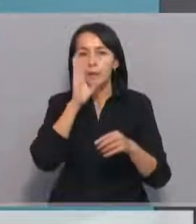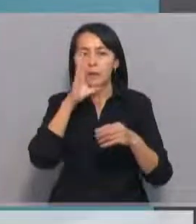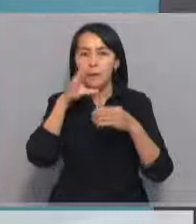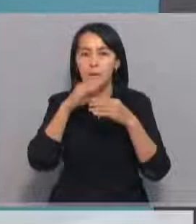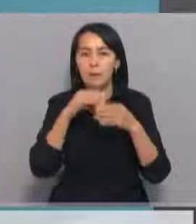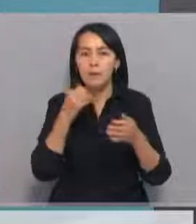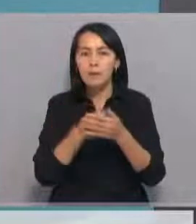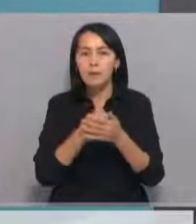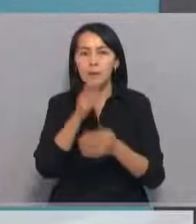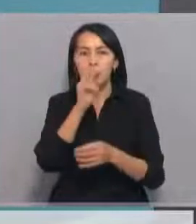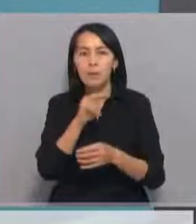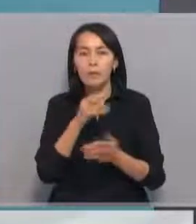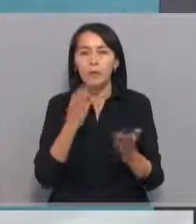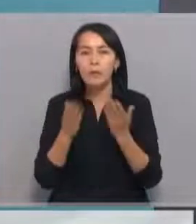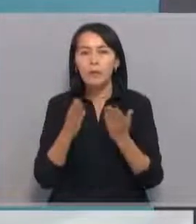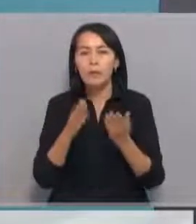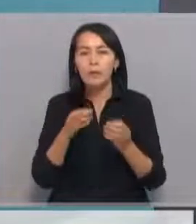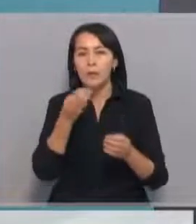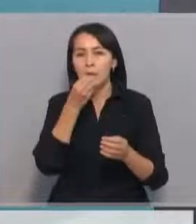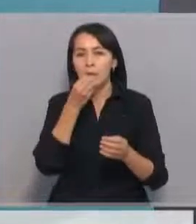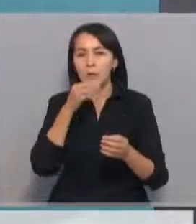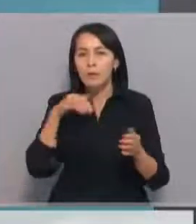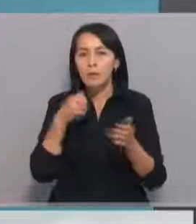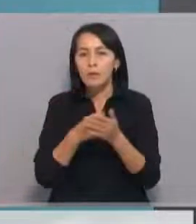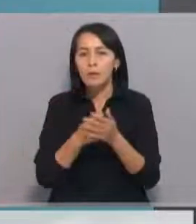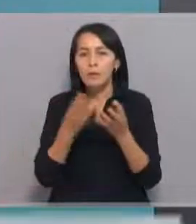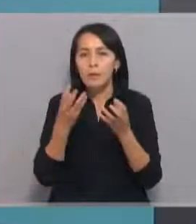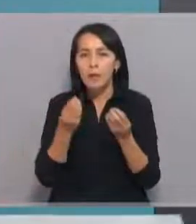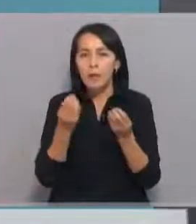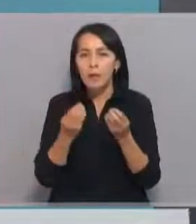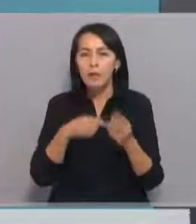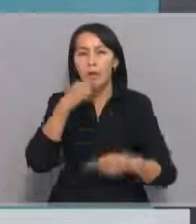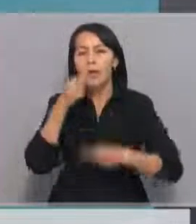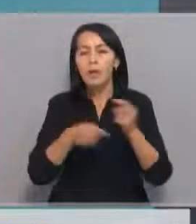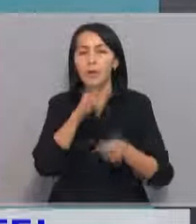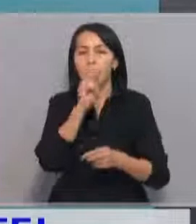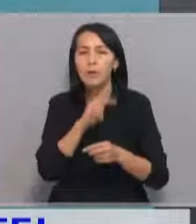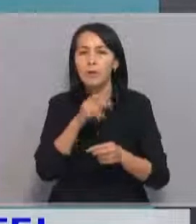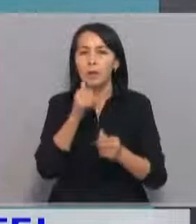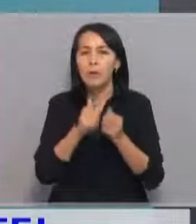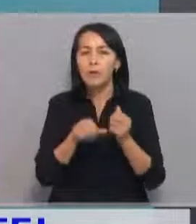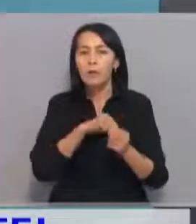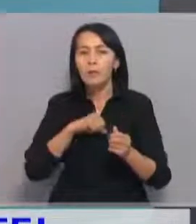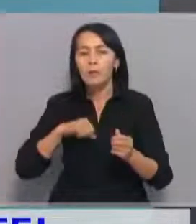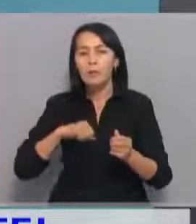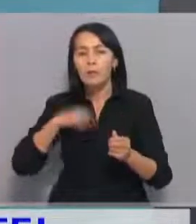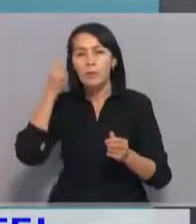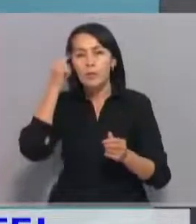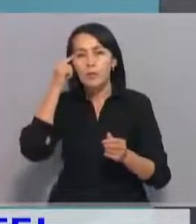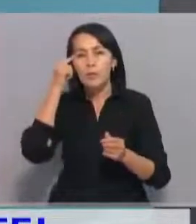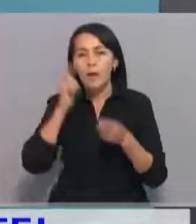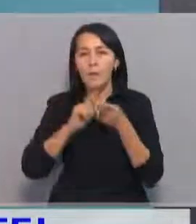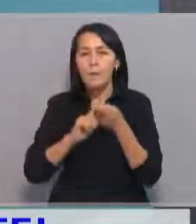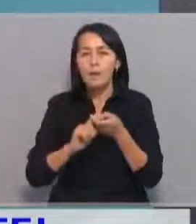оқиды. Түске дейін егер дәріс алып атса, түске айта тереңдетілген білім алу. Әр кім өз талабына сай,